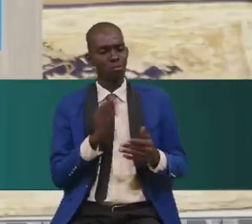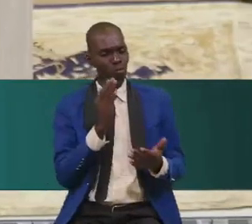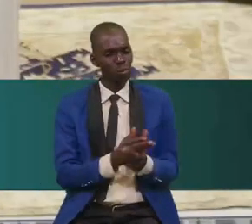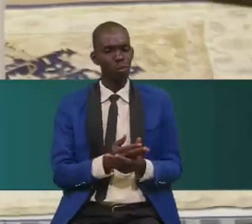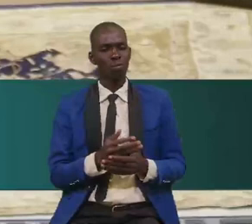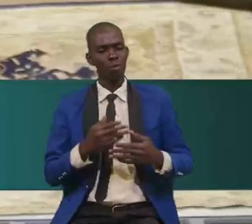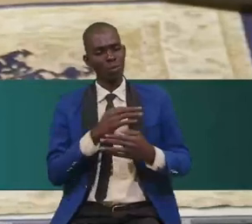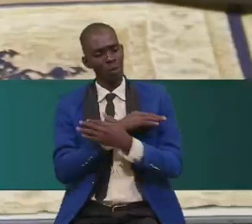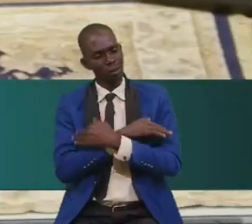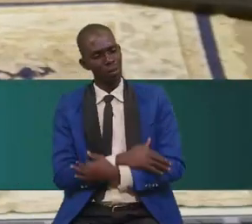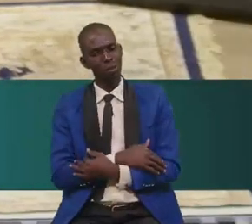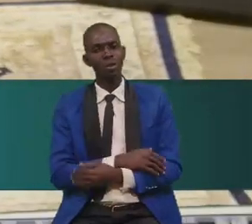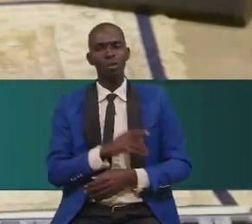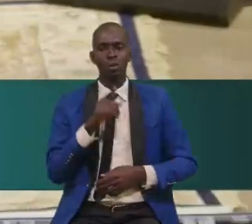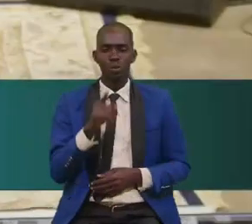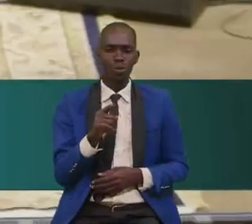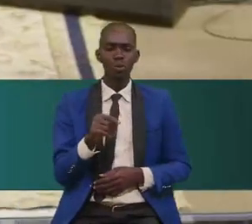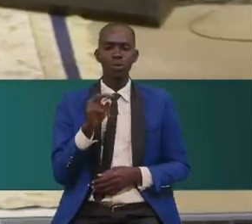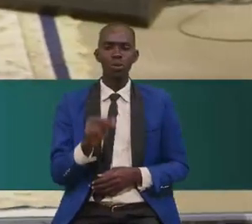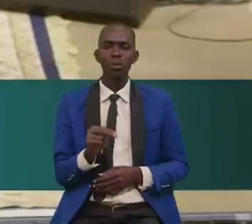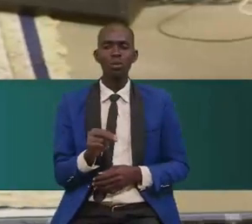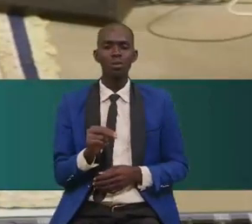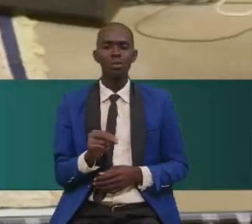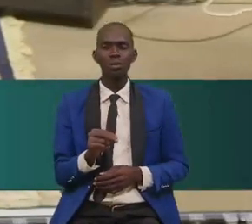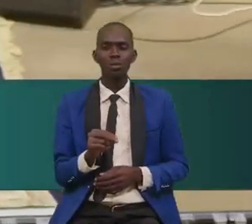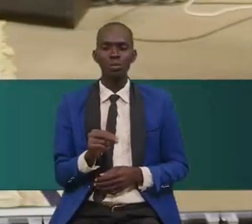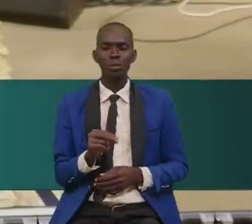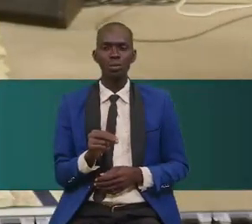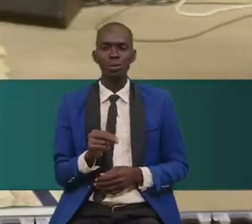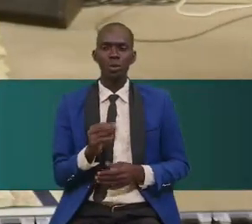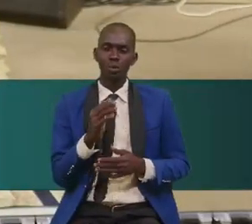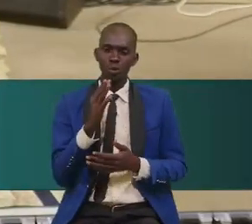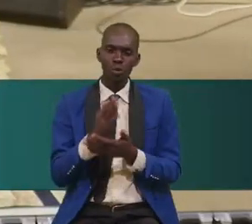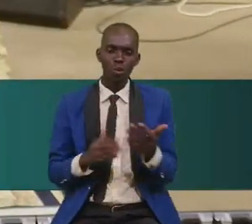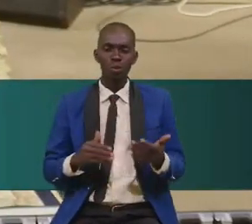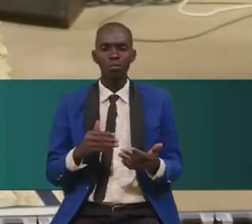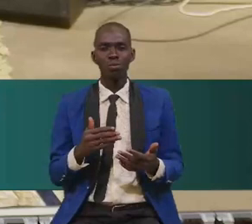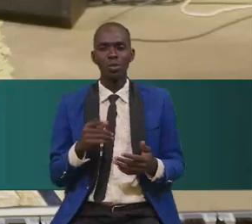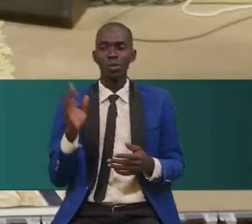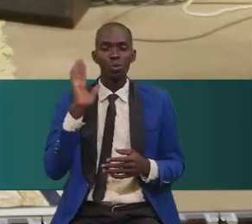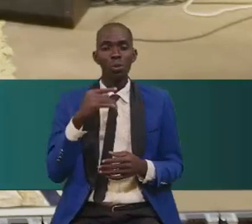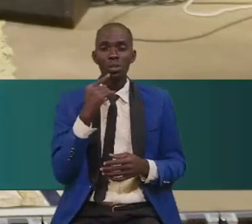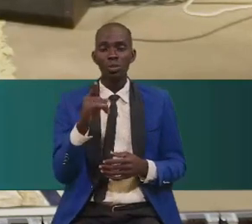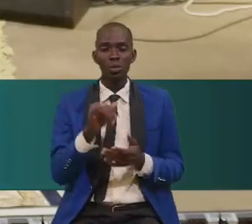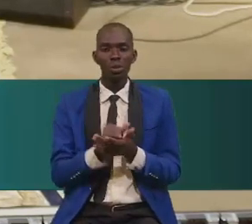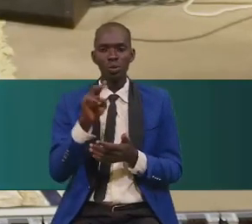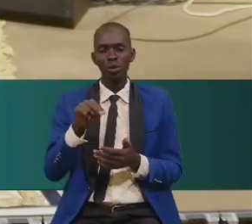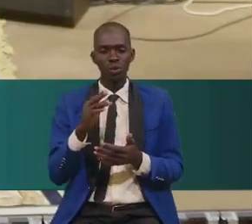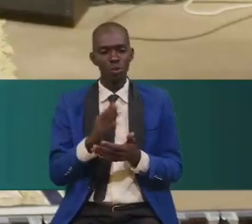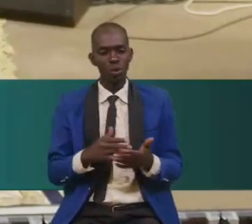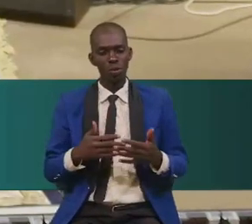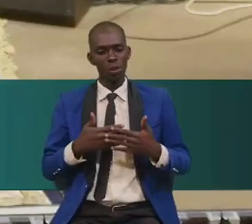relâche-toi. Ils nous disent, oh, tu as besoin un peu d'air, tu as besoin un peu de souffle, un